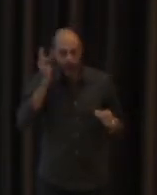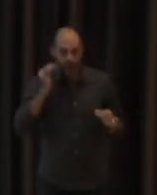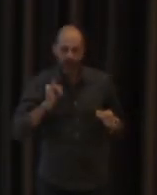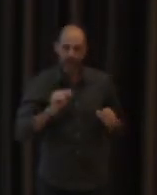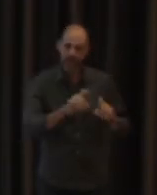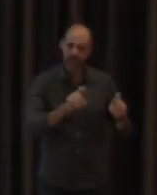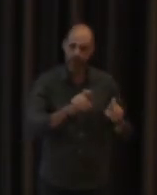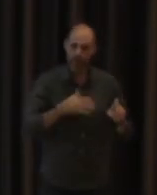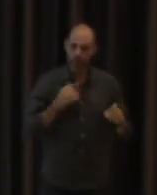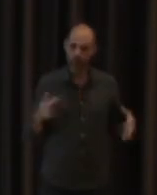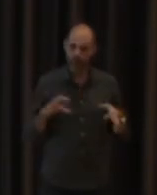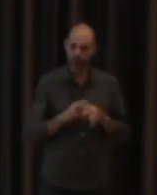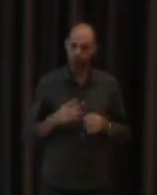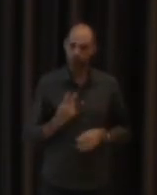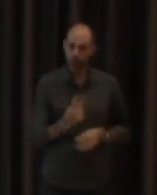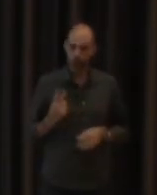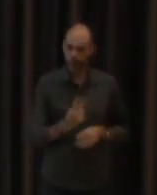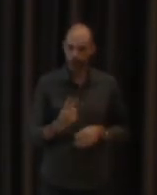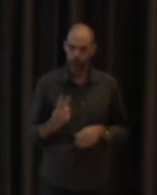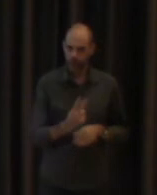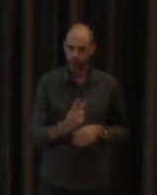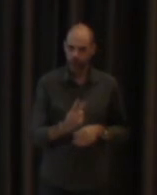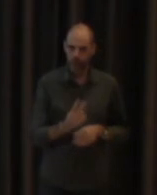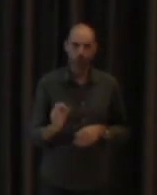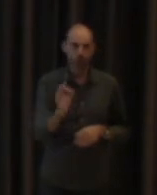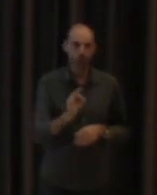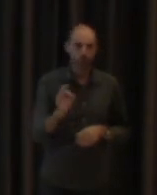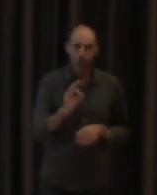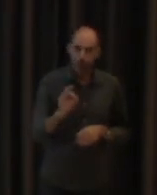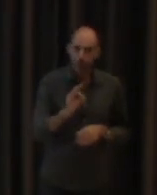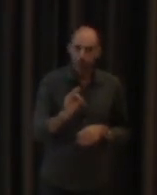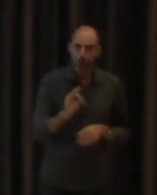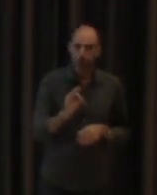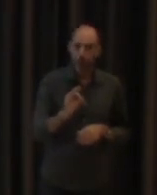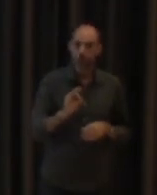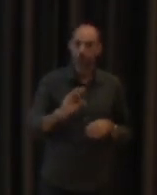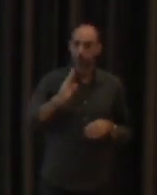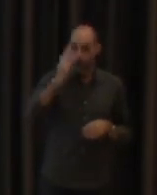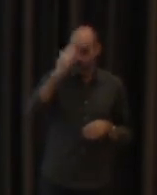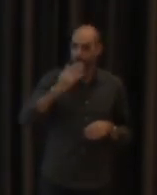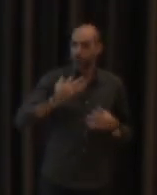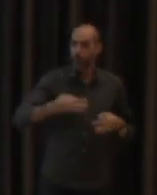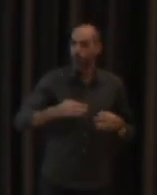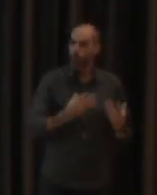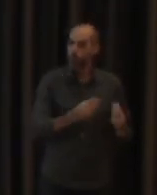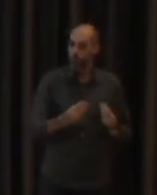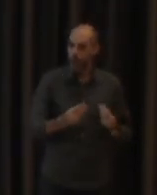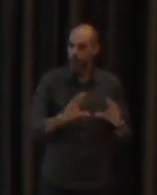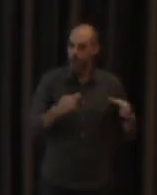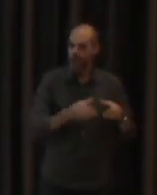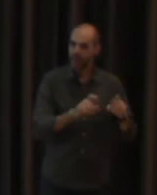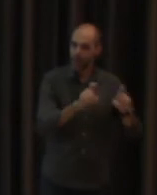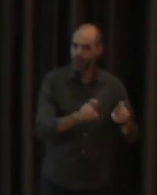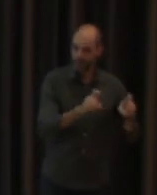per tant ja hi ha els dos participants en el subjecte, o bé perquè és un sintagma nominal en plural, com ara els informàtics a